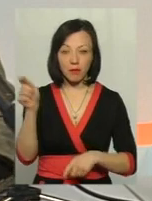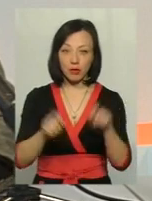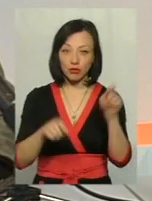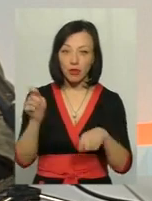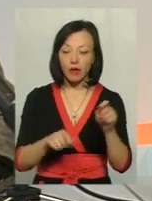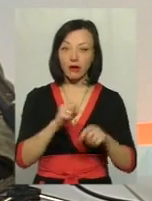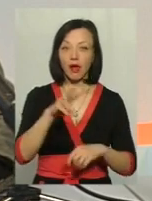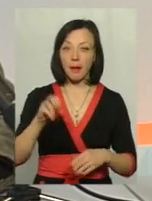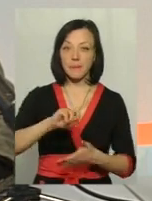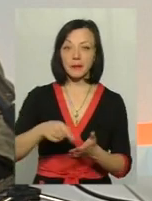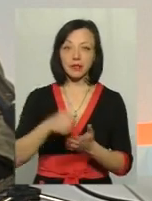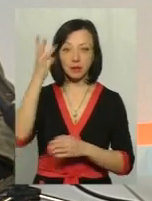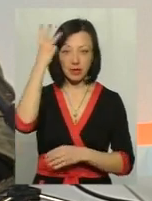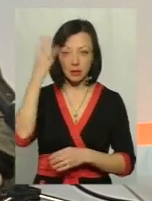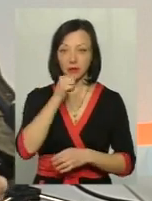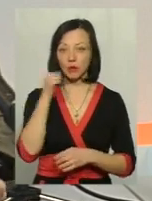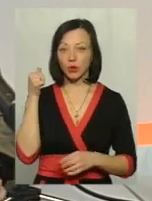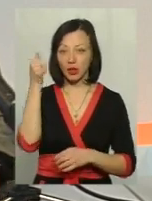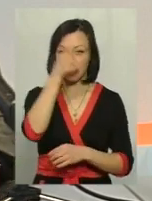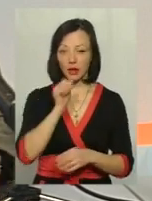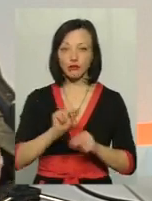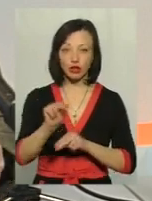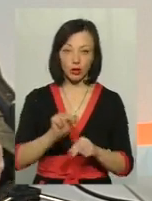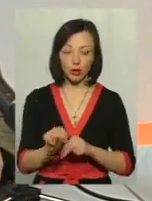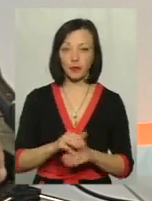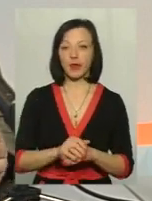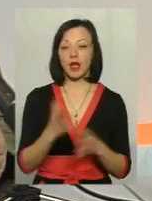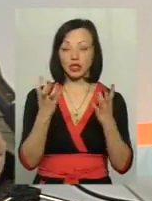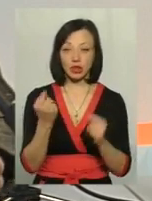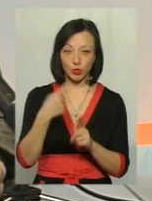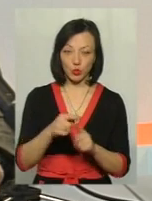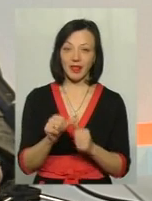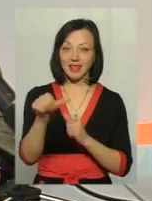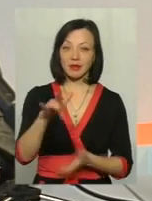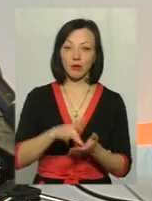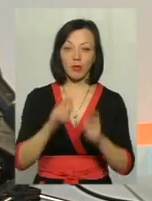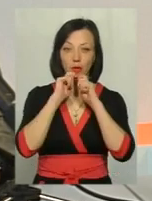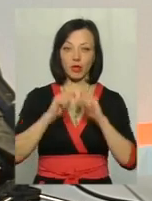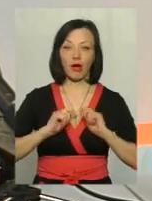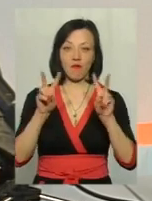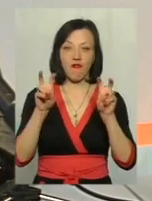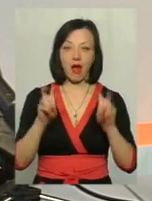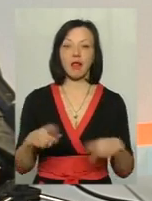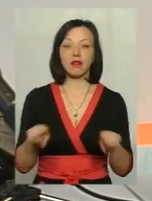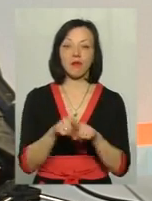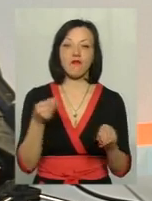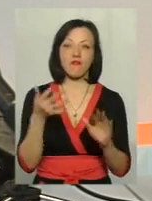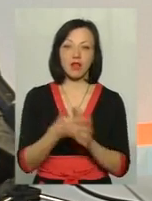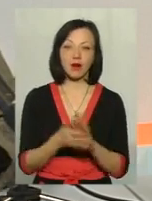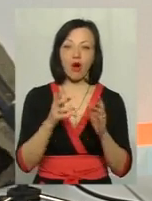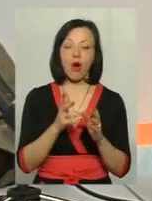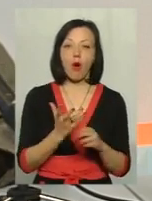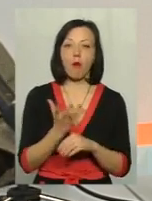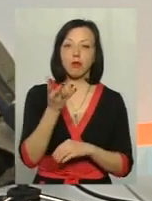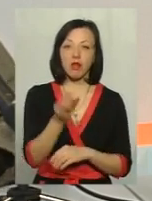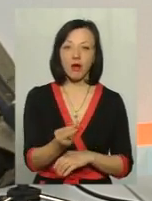приїжджають, але місто Хмельницьке їх минулий рік вчили. Окрім того, децентралізація нам ще подарувала таку витрату, як оплату